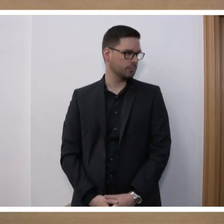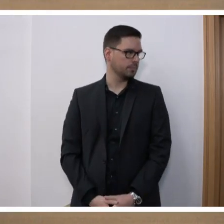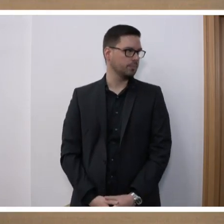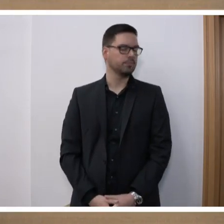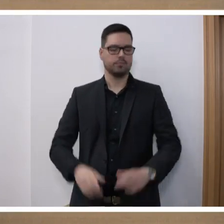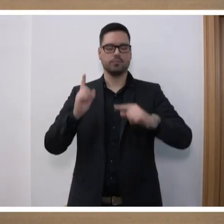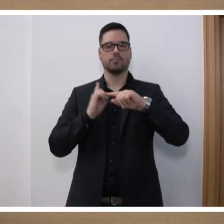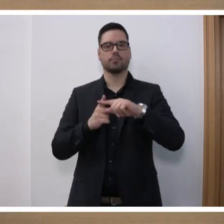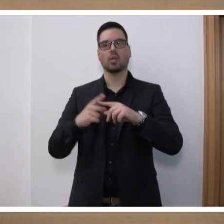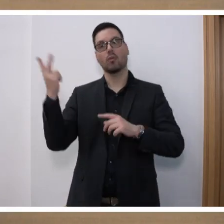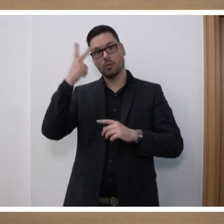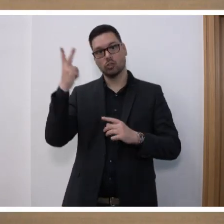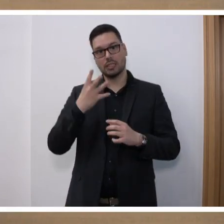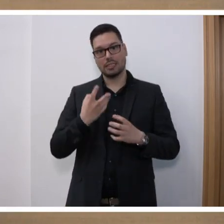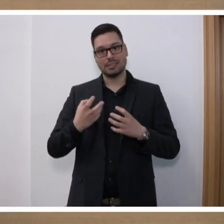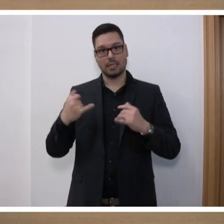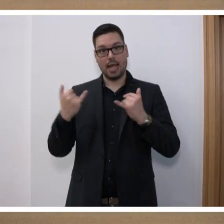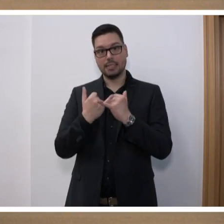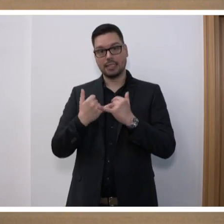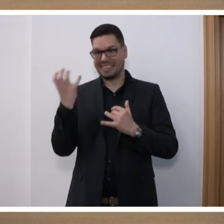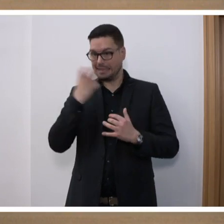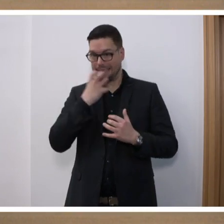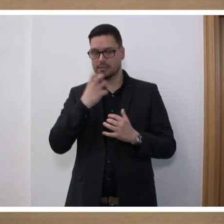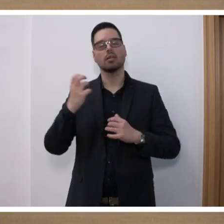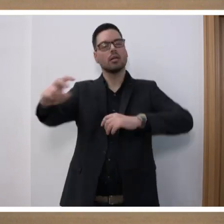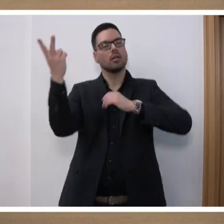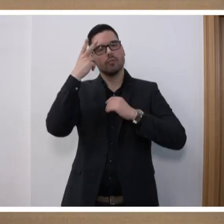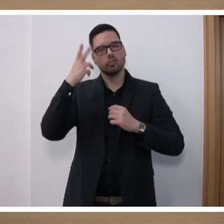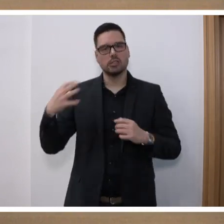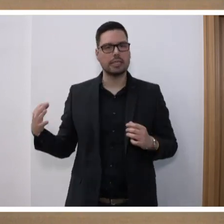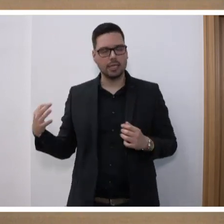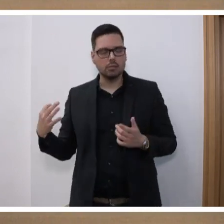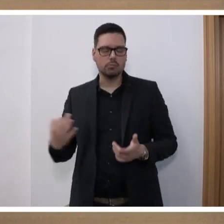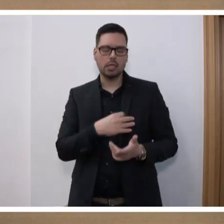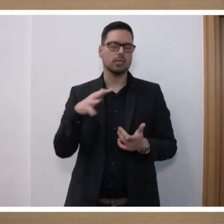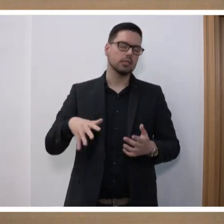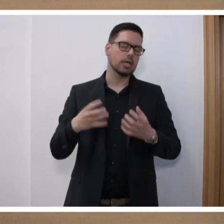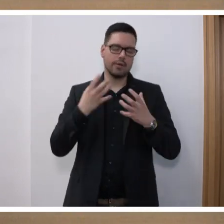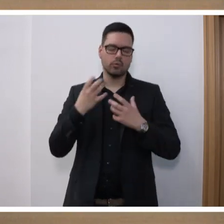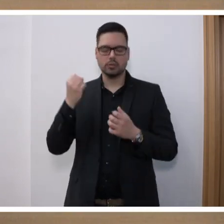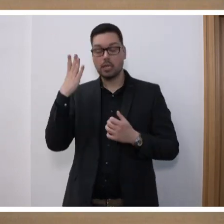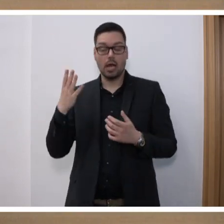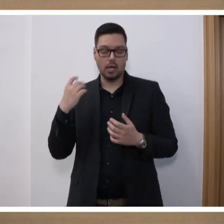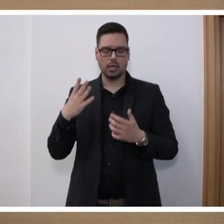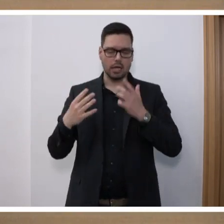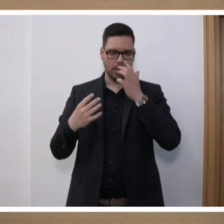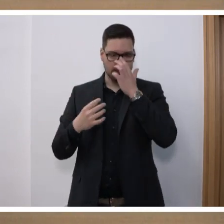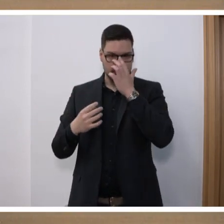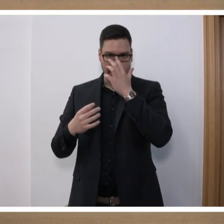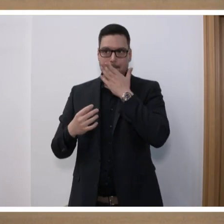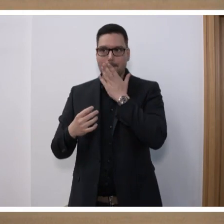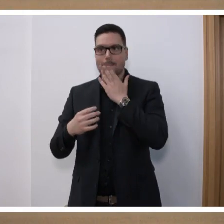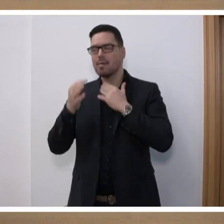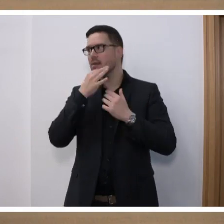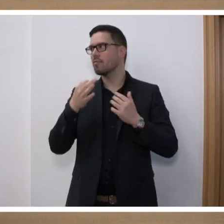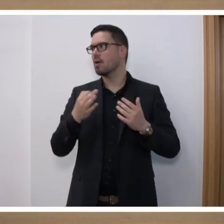Und ich verstehe auch den Frust der Eltern, den es heute im Saarland gibt, absolut. Ich frage